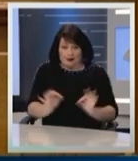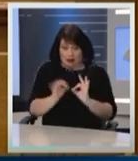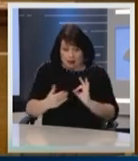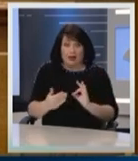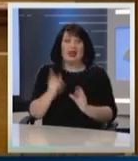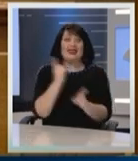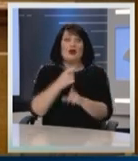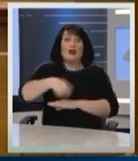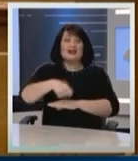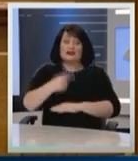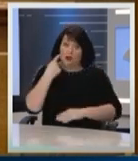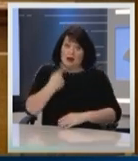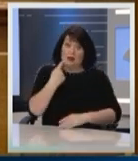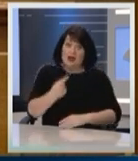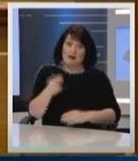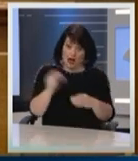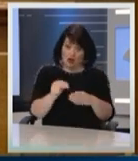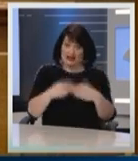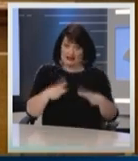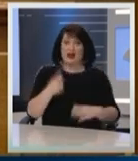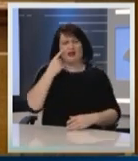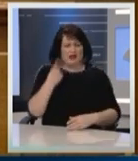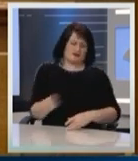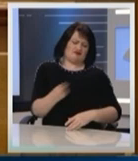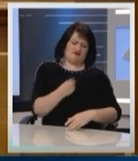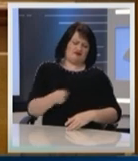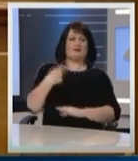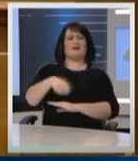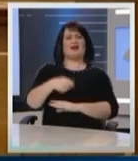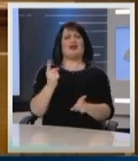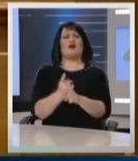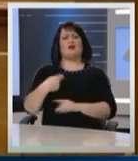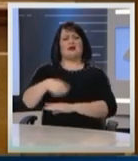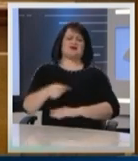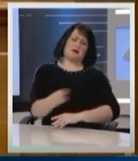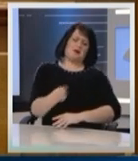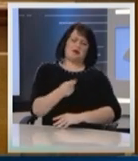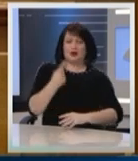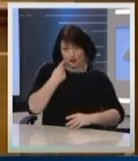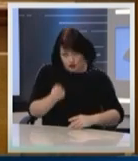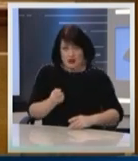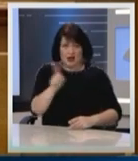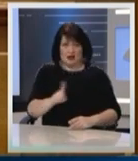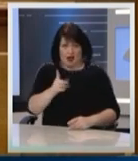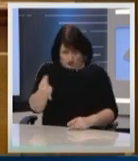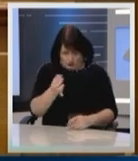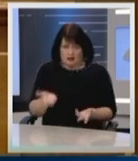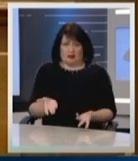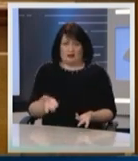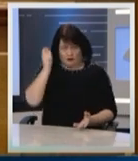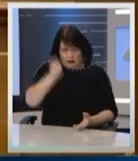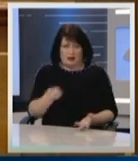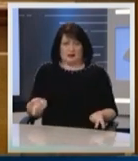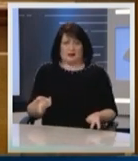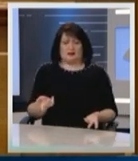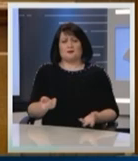σαφώς. Είπε θα γίνουν εκλογές και θα σας πάμε τότε που θα έχουμε την πλειοψηφία. Το είπε σαφώς και ο Μητσοτάκης, νομίζω το είπαν